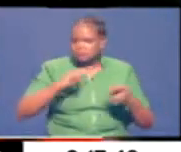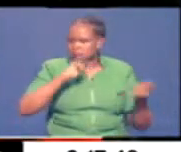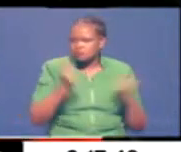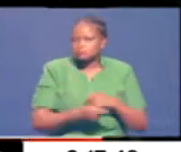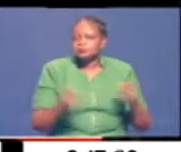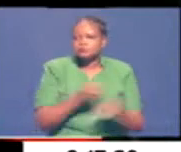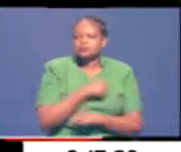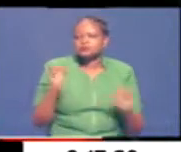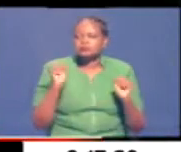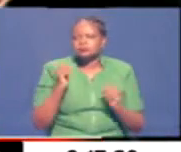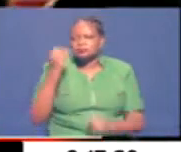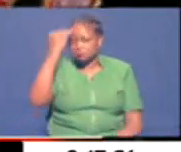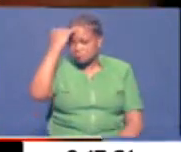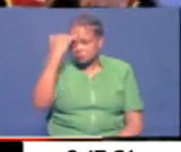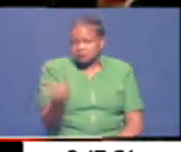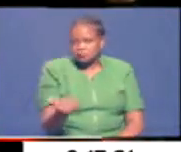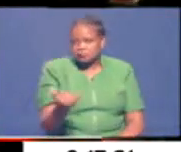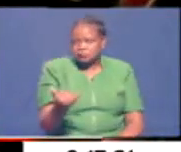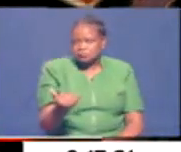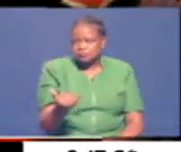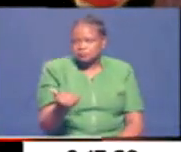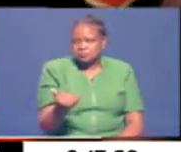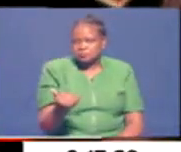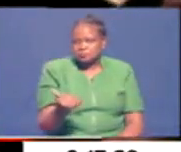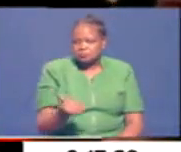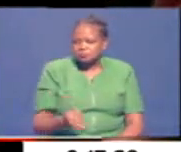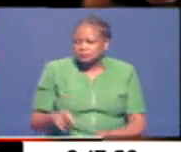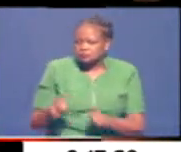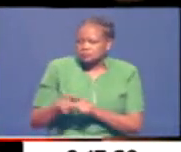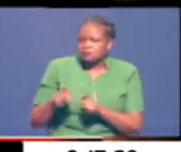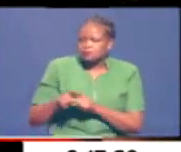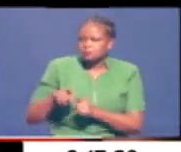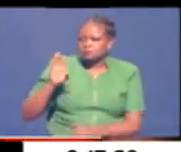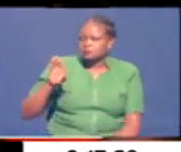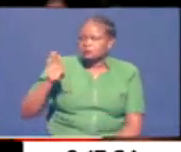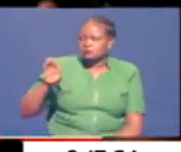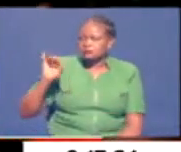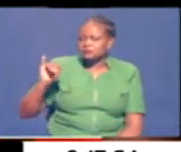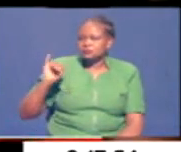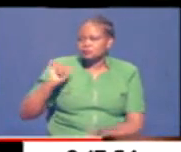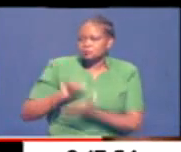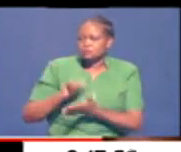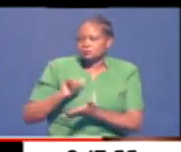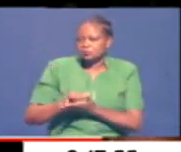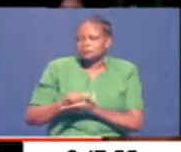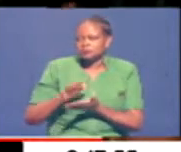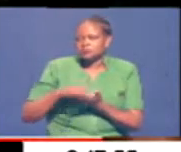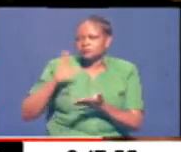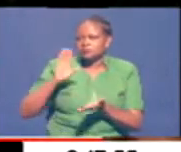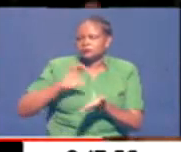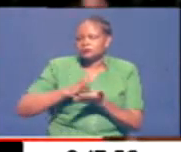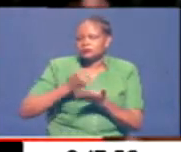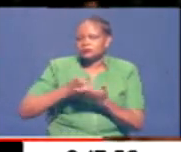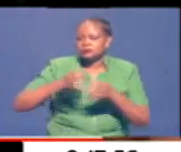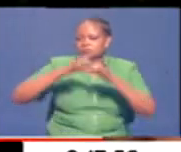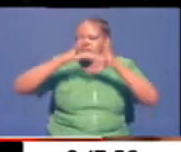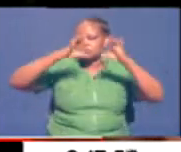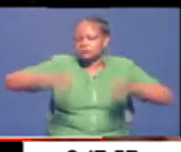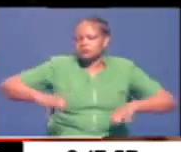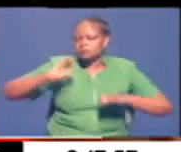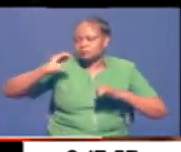Kwa maana but the same BBI was proposing that more funds to be devolved to counties from